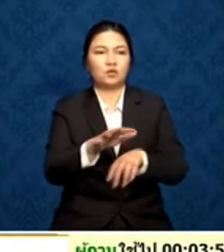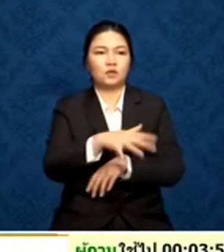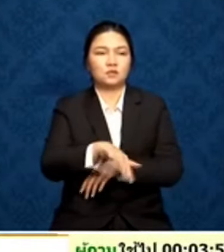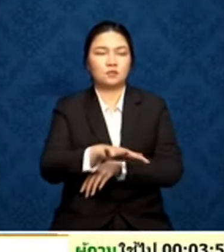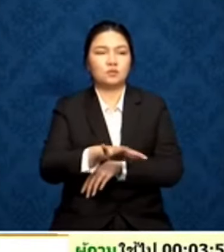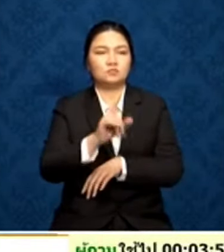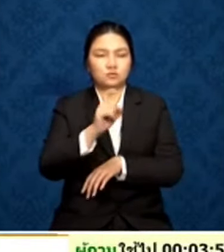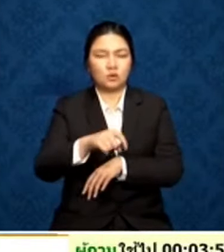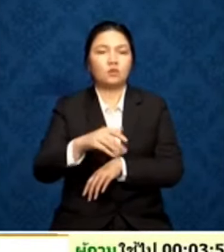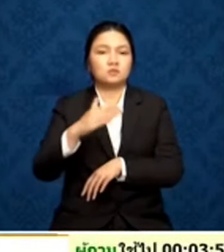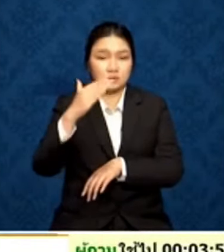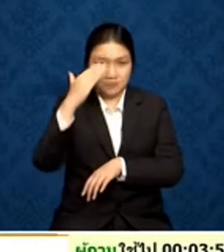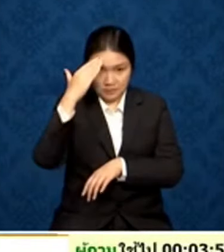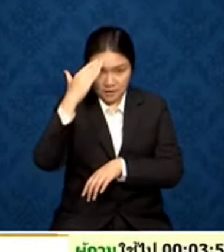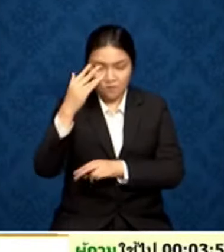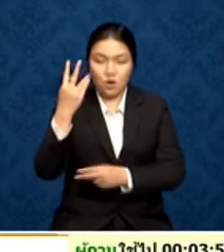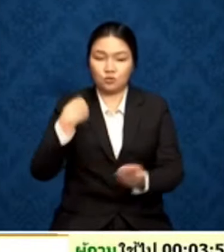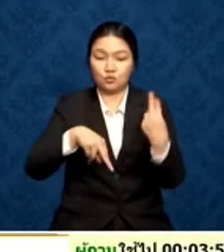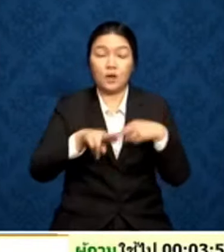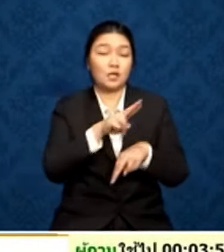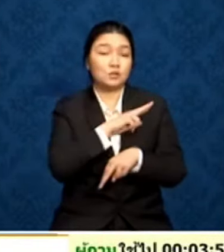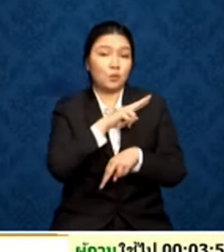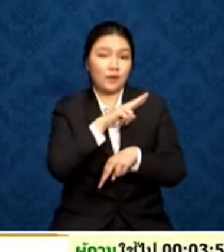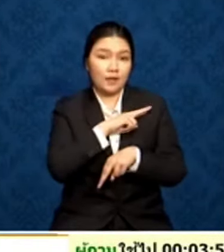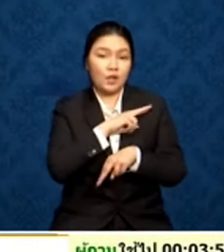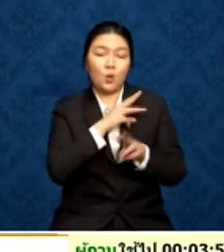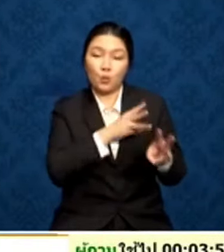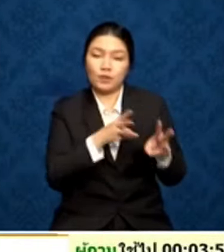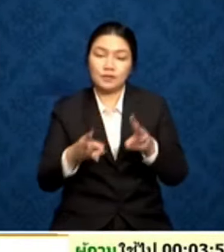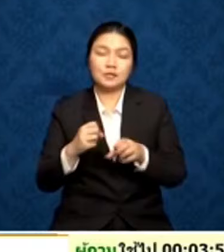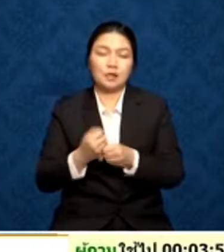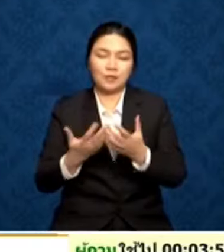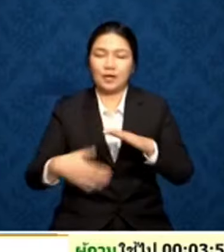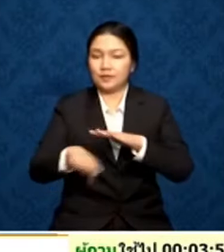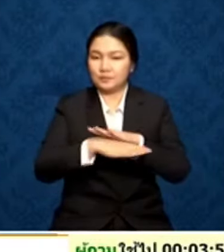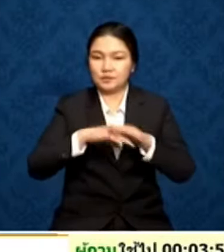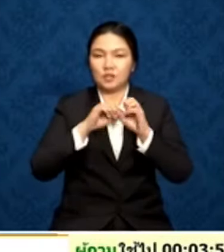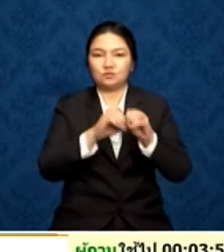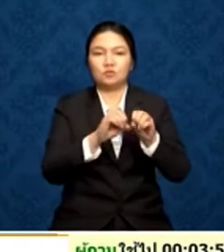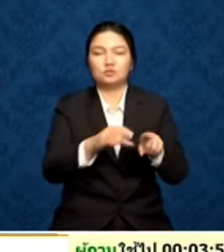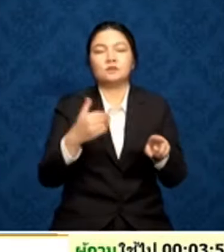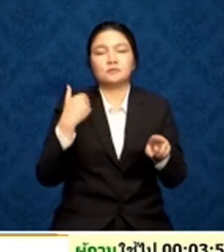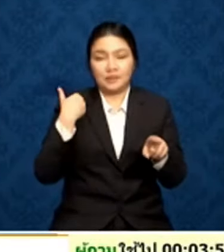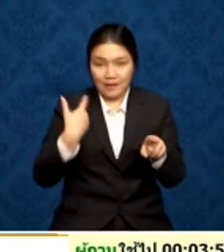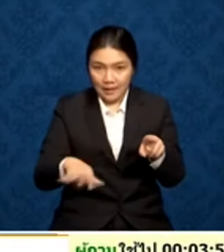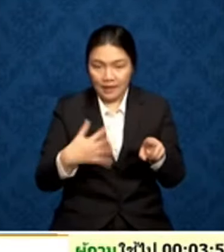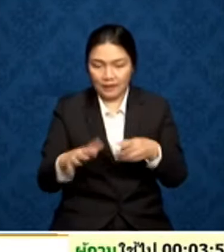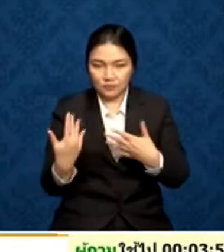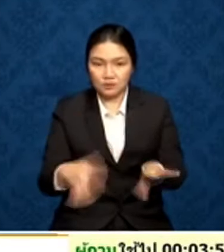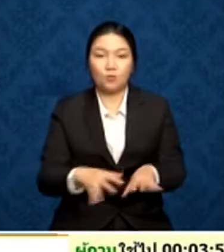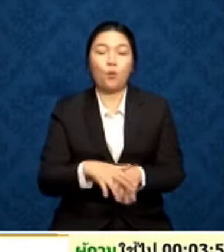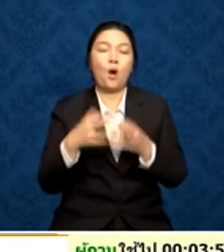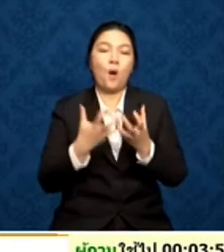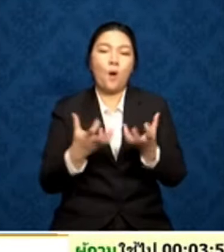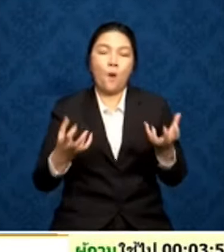และดูแลสุขภาพจิตด้วยตนเองเบื้องต้นส่งเสริมสมุนไพรอาห